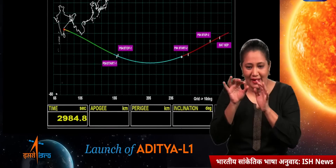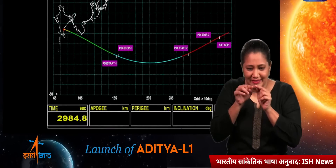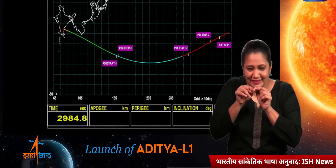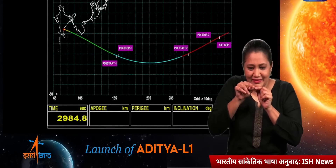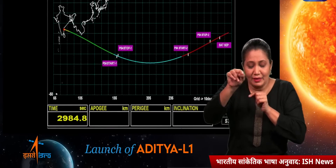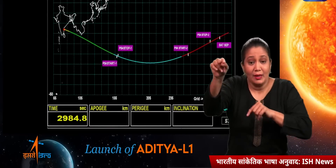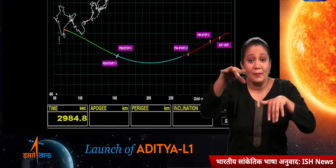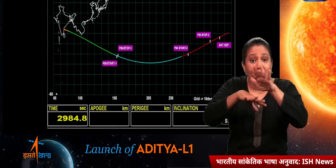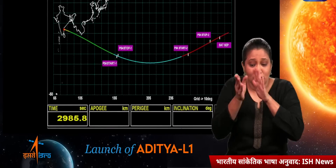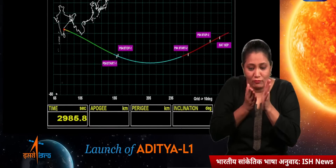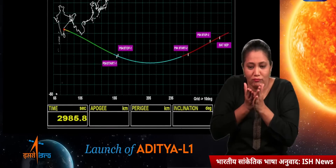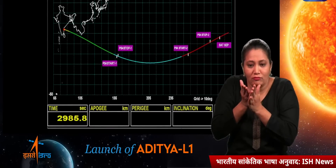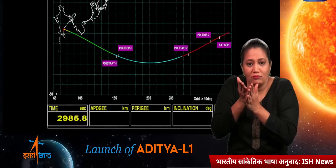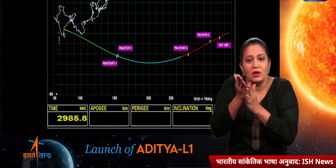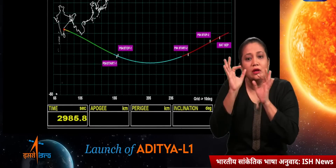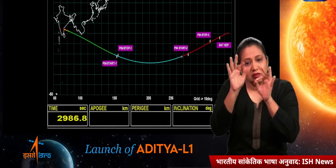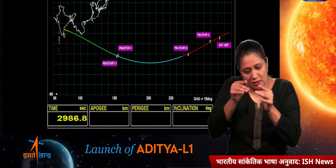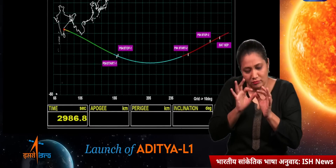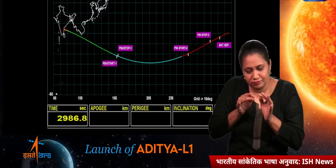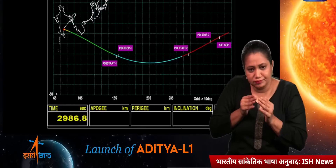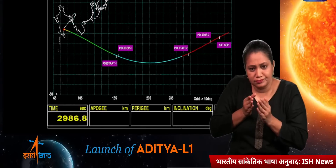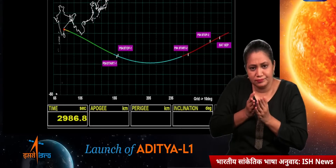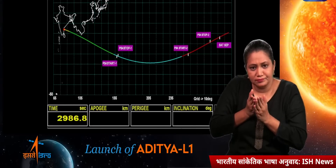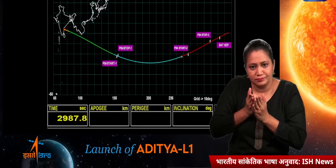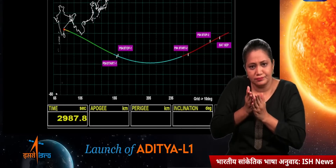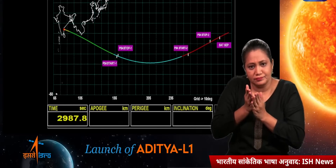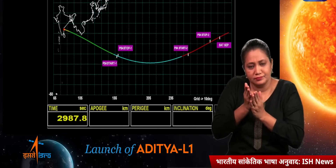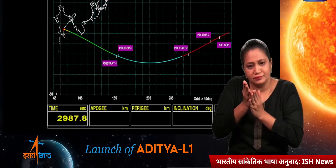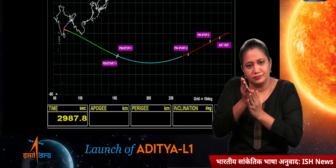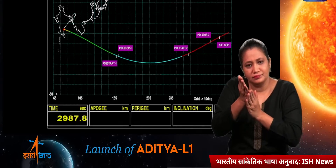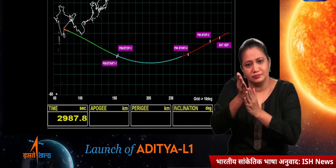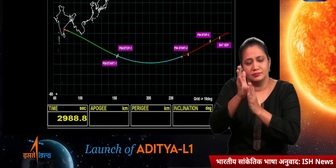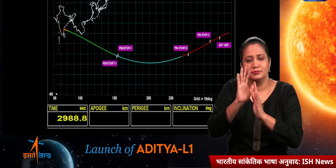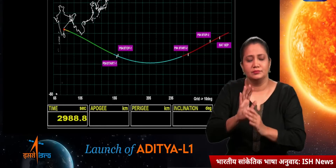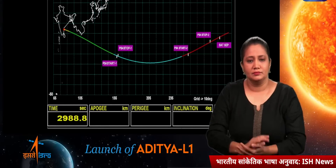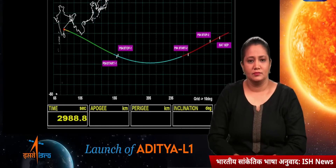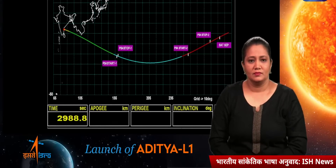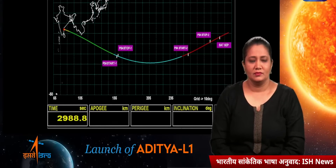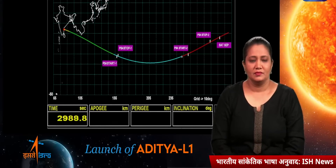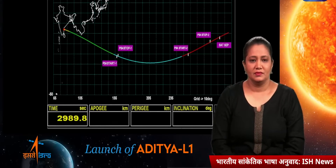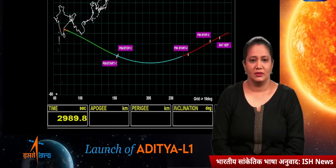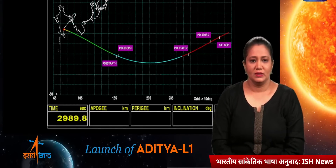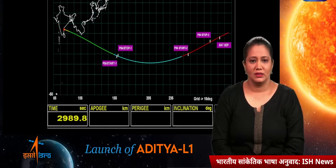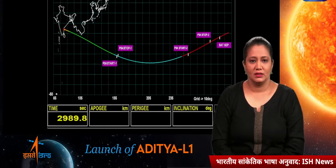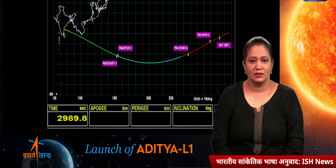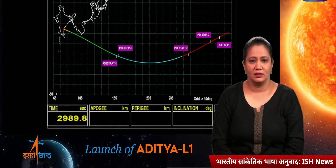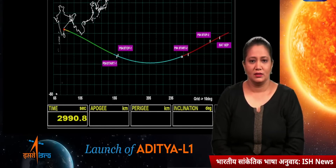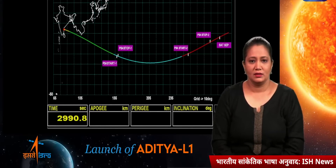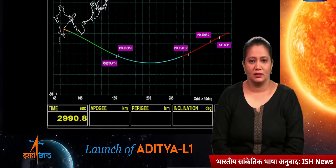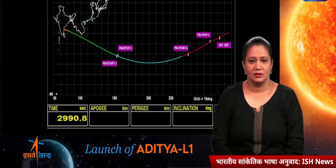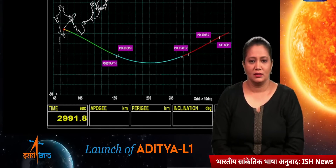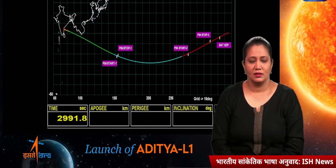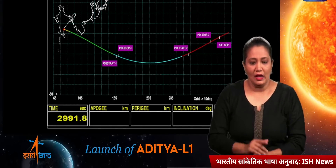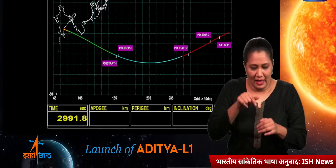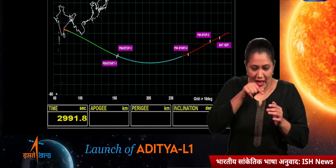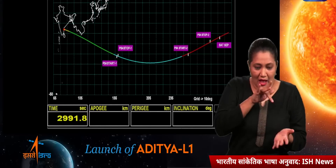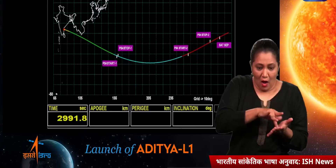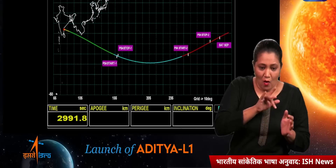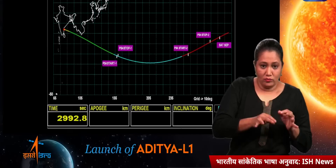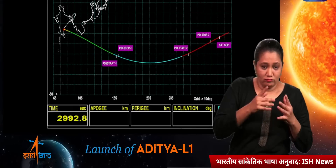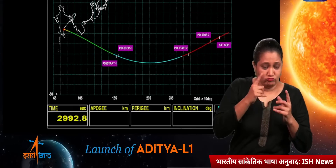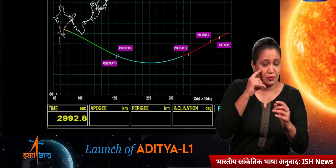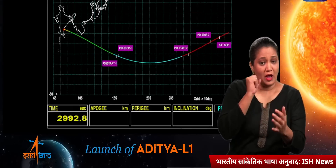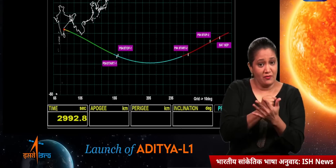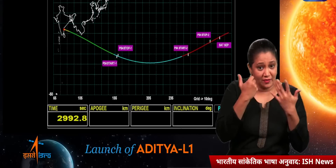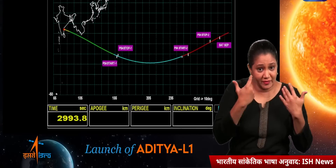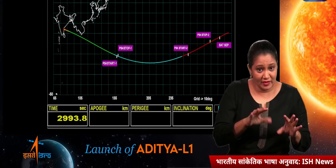रहा है, यह अनुमानित पथ है। ग्राउंड स्टेशन से पुष्टि होने के पश्चात